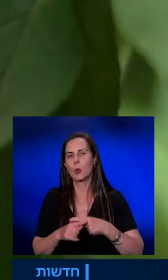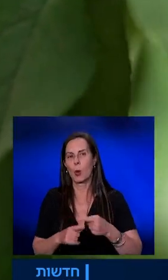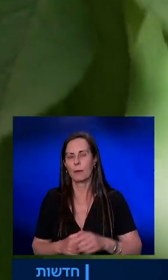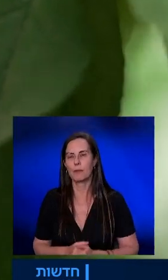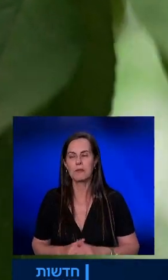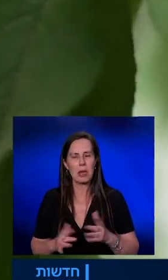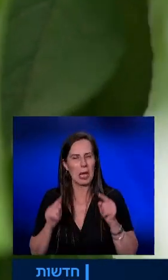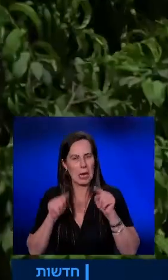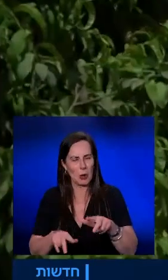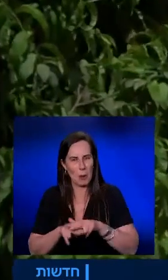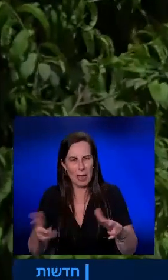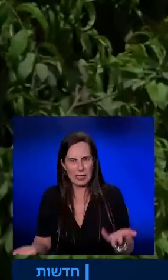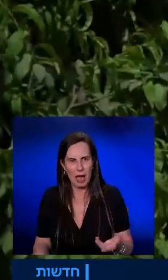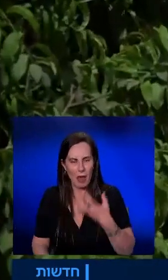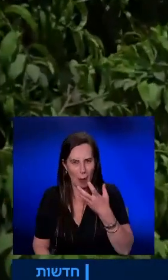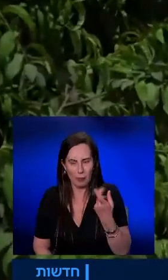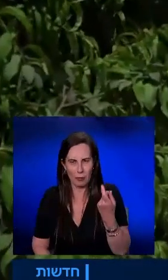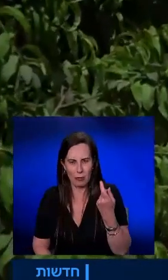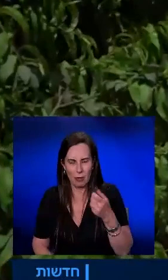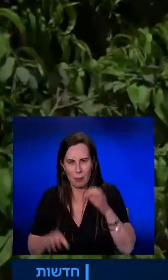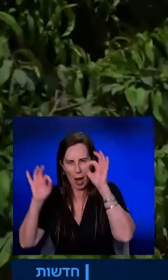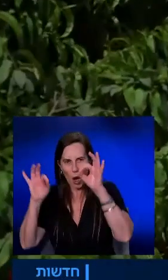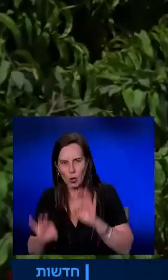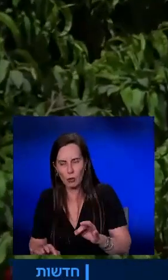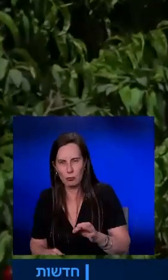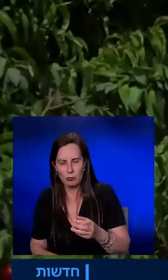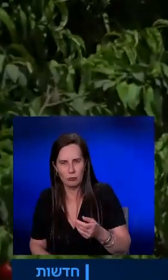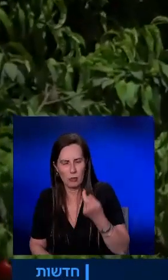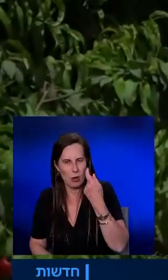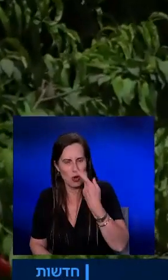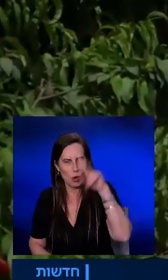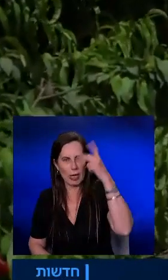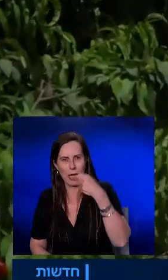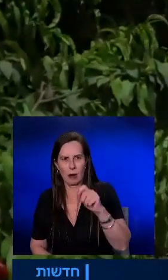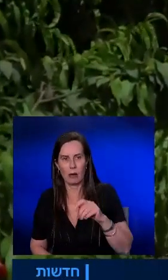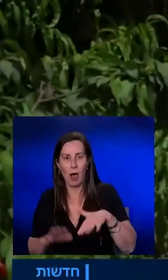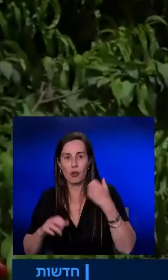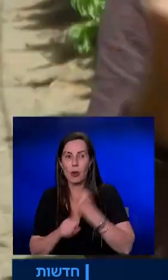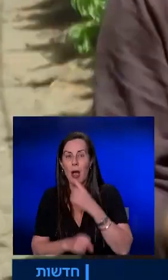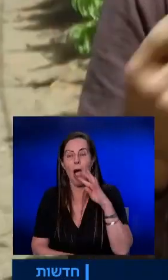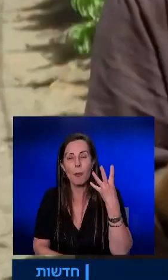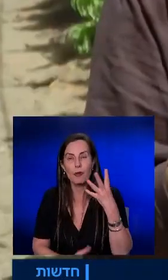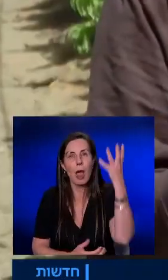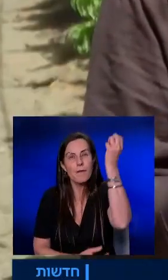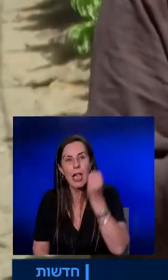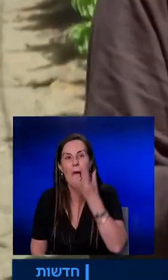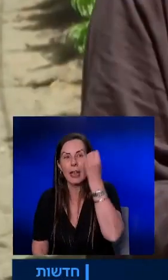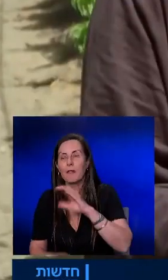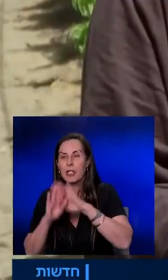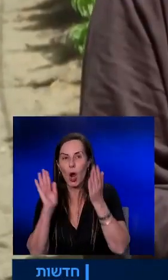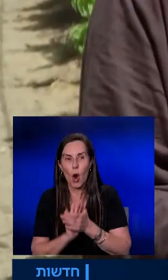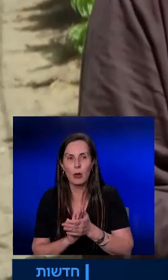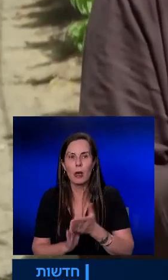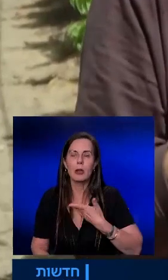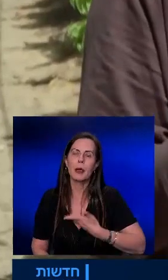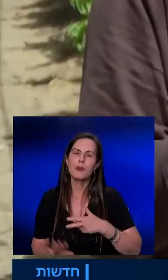איך הגענו למצב שהפרי עולה בחנויות 10 שקלים יותר? אחרי שעבדתי 4 שנים וכתבתי בהכל, אני